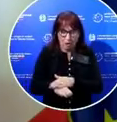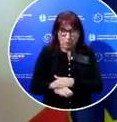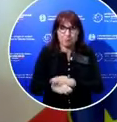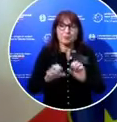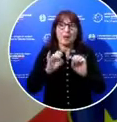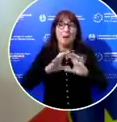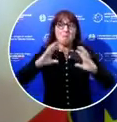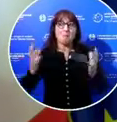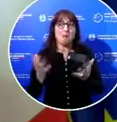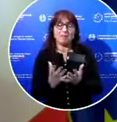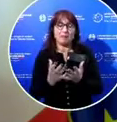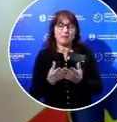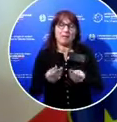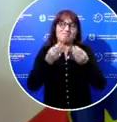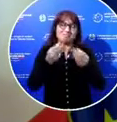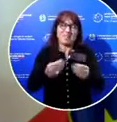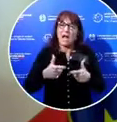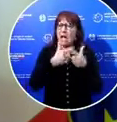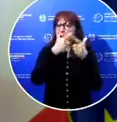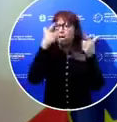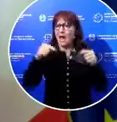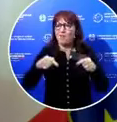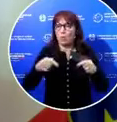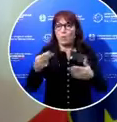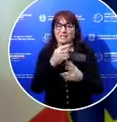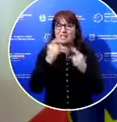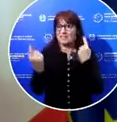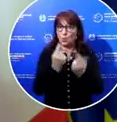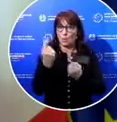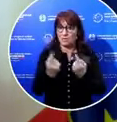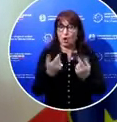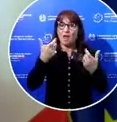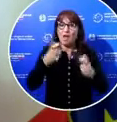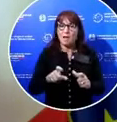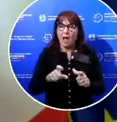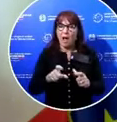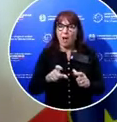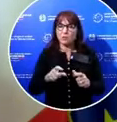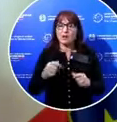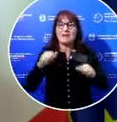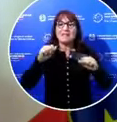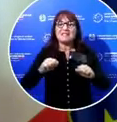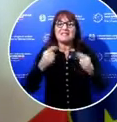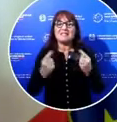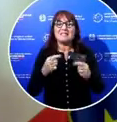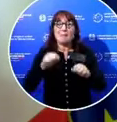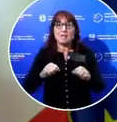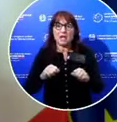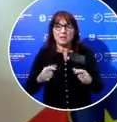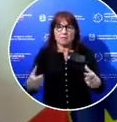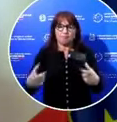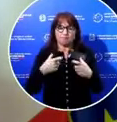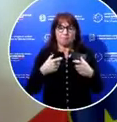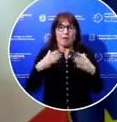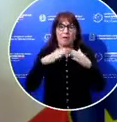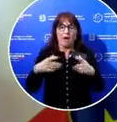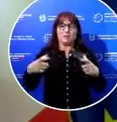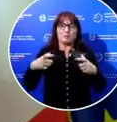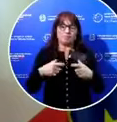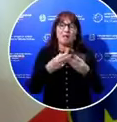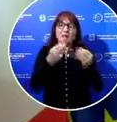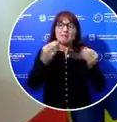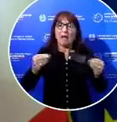pandemia ha aggravato ulteriormente questo quadro. A causa della pressione sui sistemi sanitari e delle restrizioni alla mobilità, spesso in